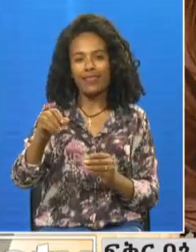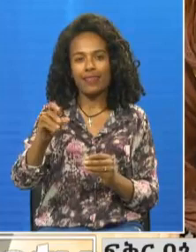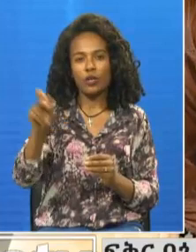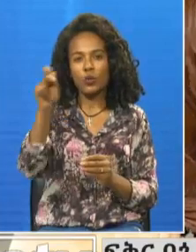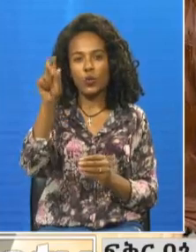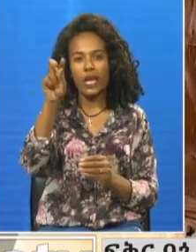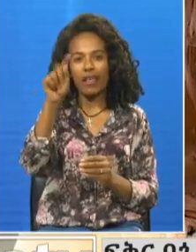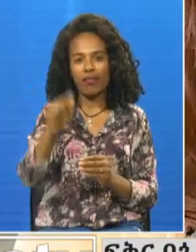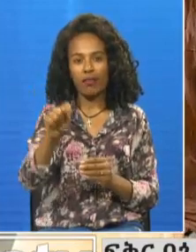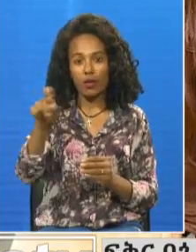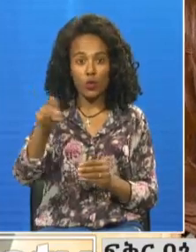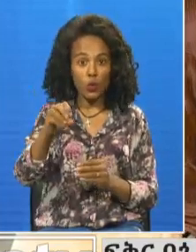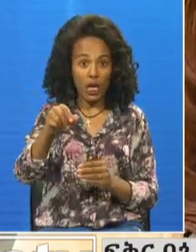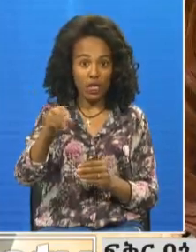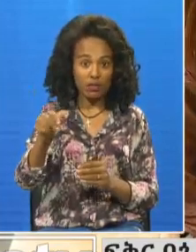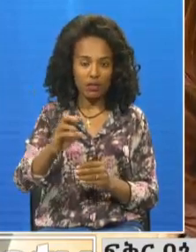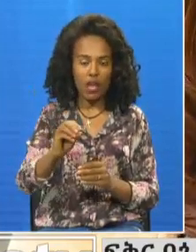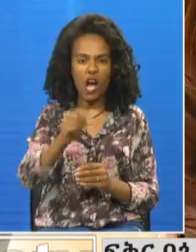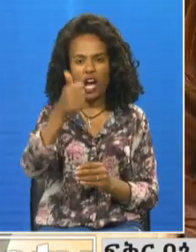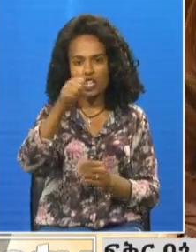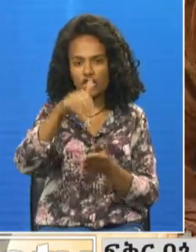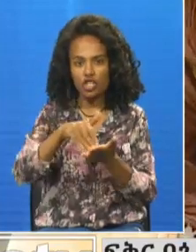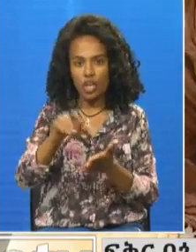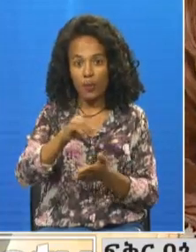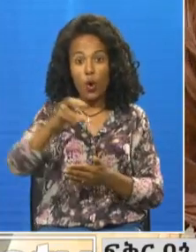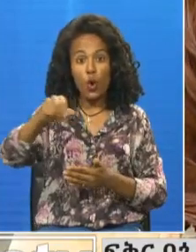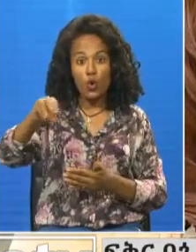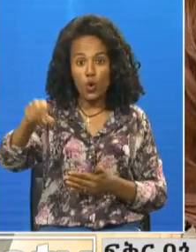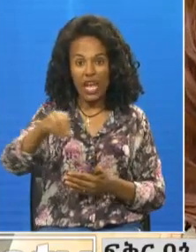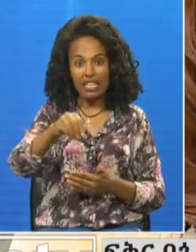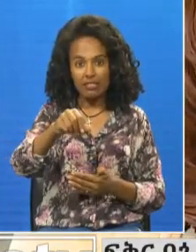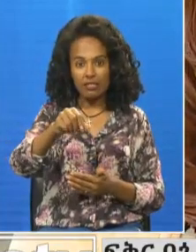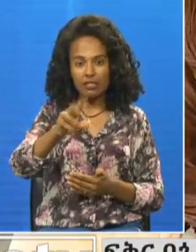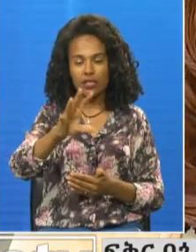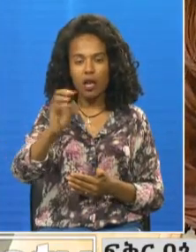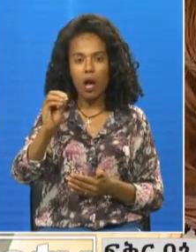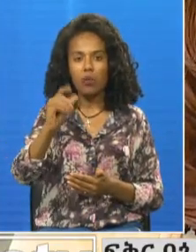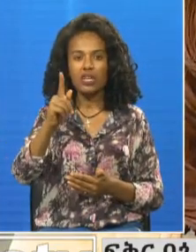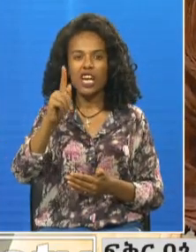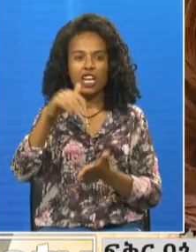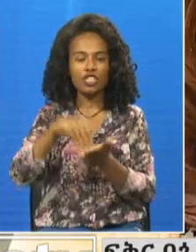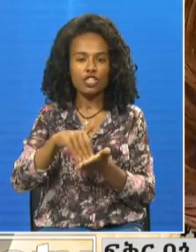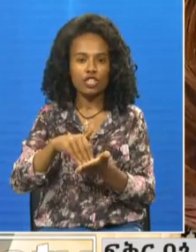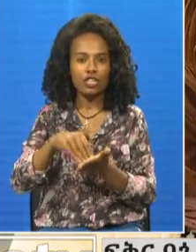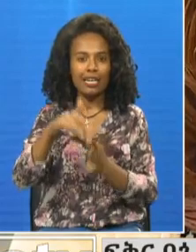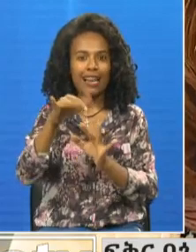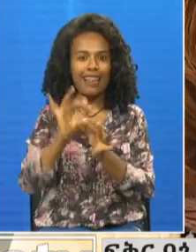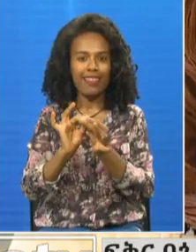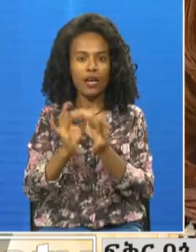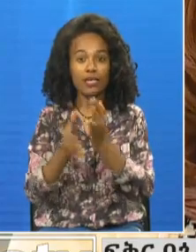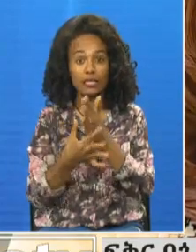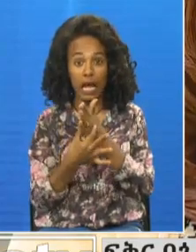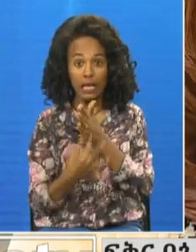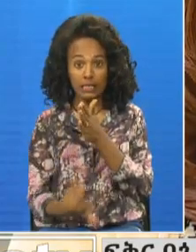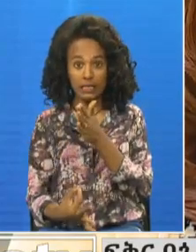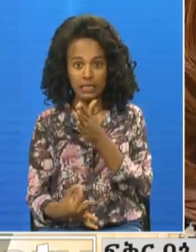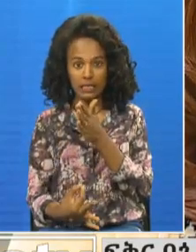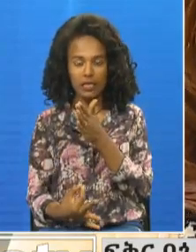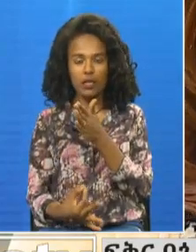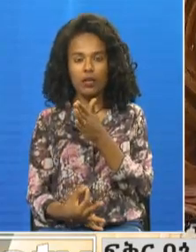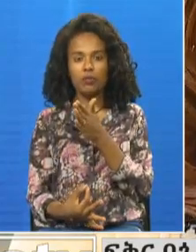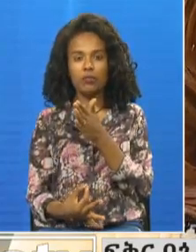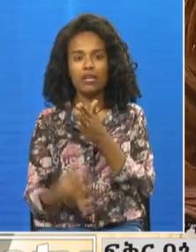ሲመገቡ የነበሩ ተማሪዎች እነዚህ በየቤታቸው አሁን በየቤቱ አሁን አነሰ ማደገ የሚበላ ነገር